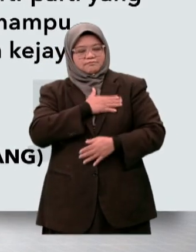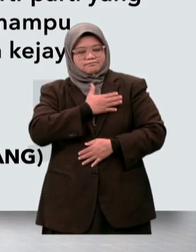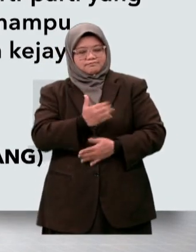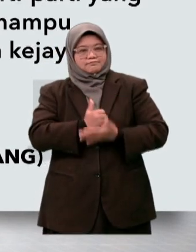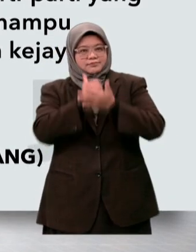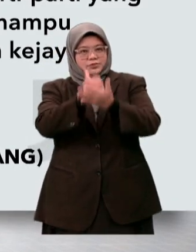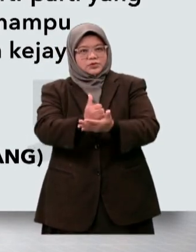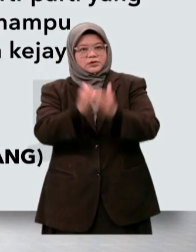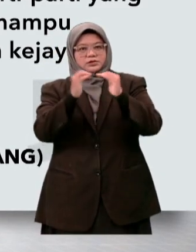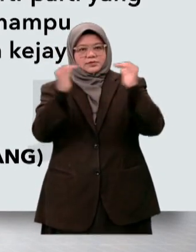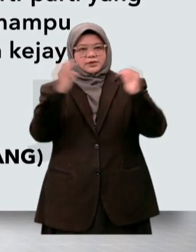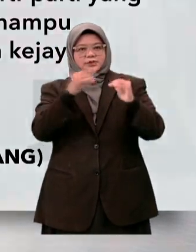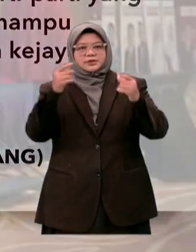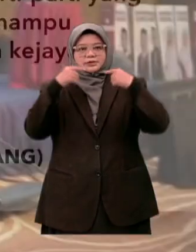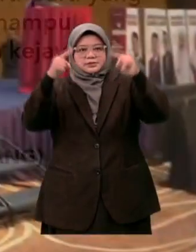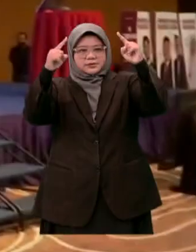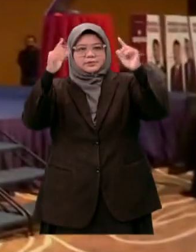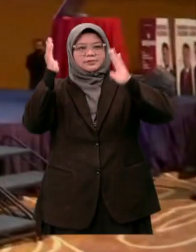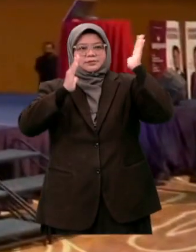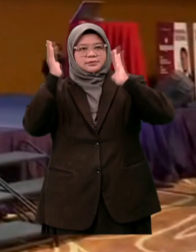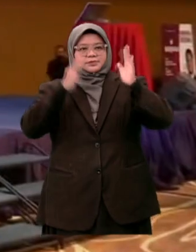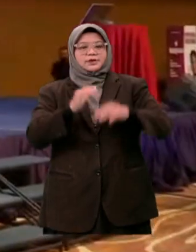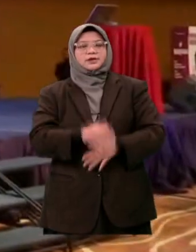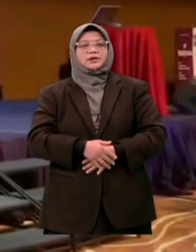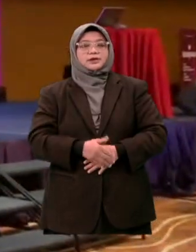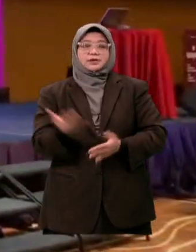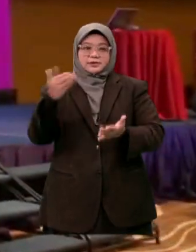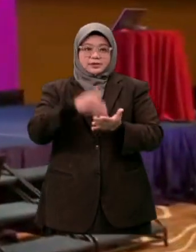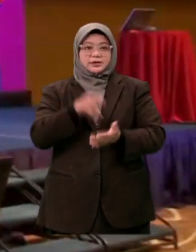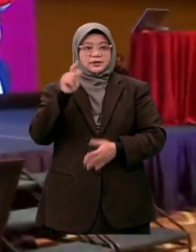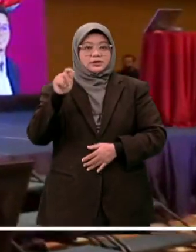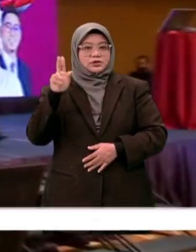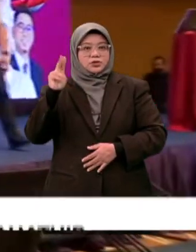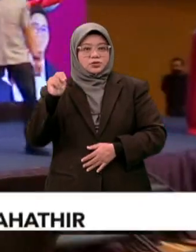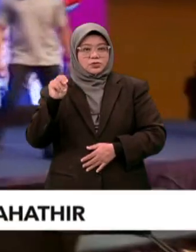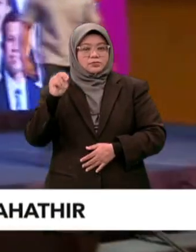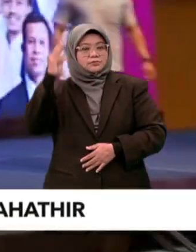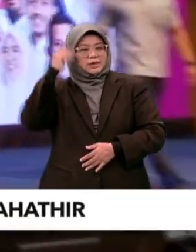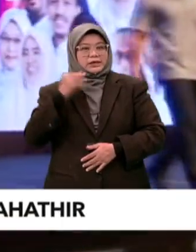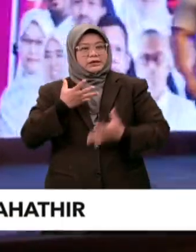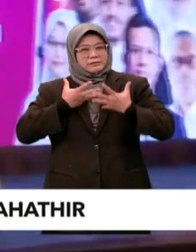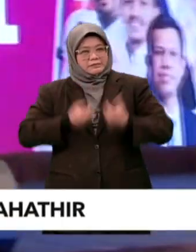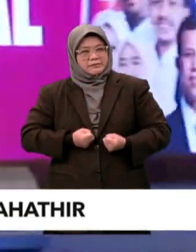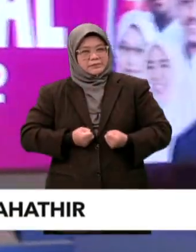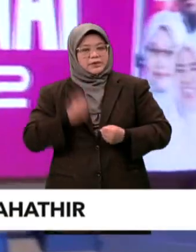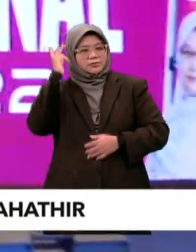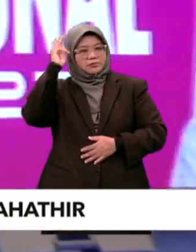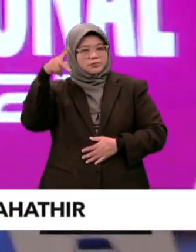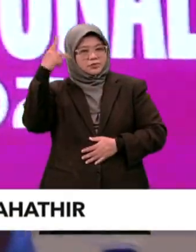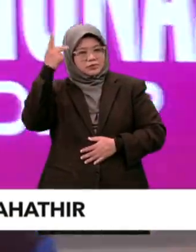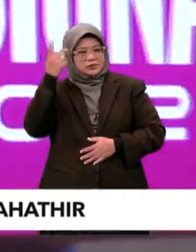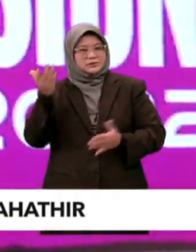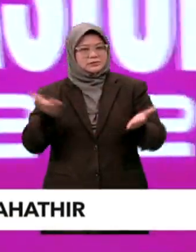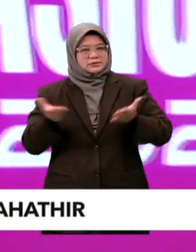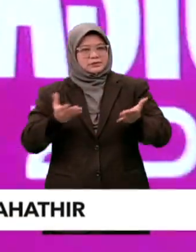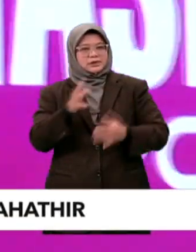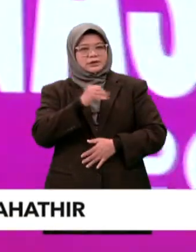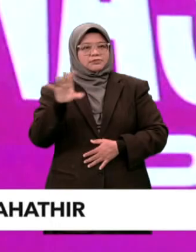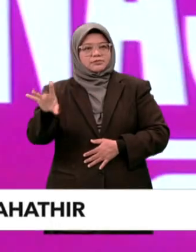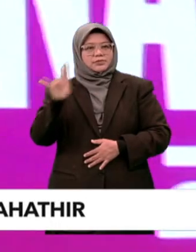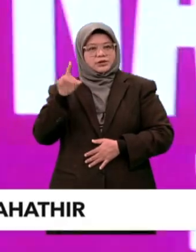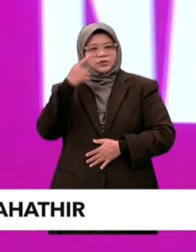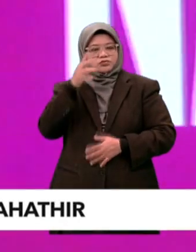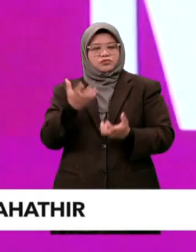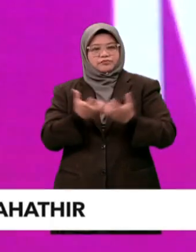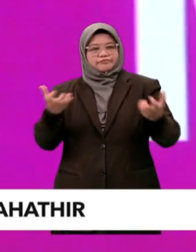kepada kestabilan dan kejayaan negara tambah Tun mahade kecewa dengan keadaan politik dalam negara ramai daripada mereka memilih untuk